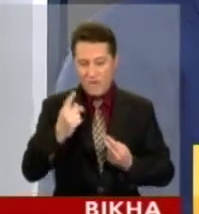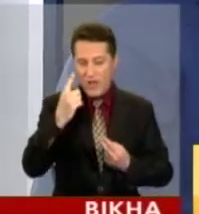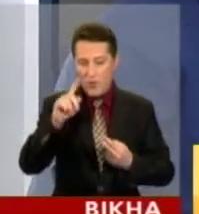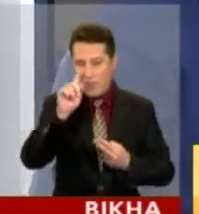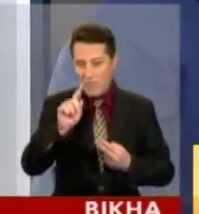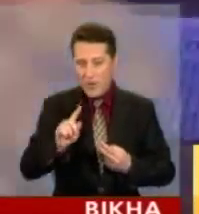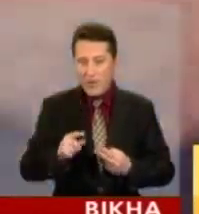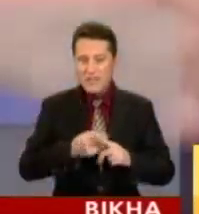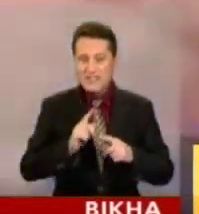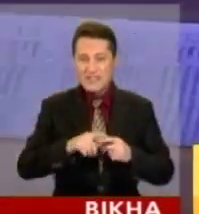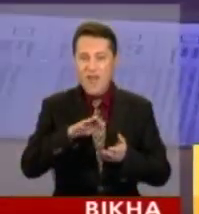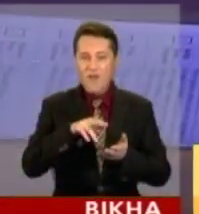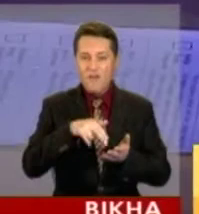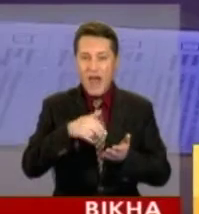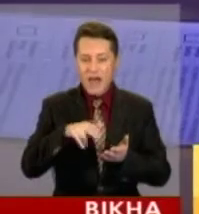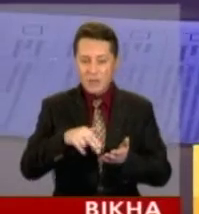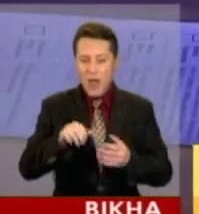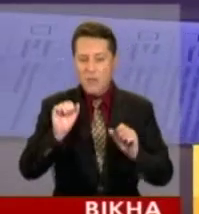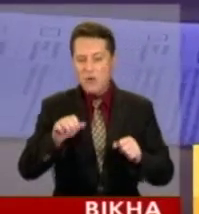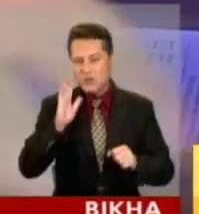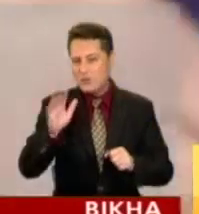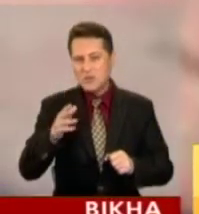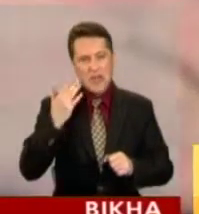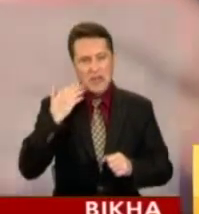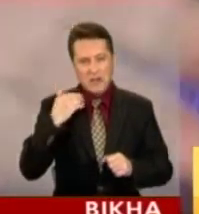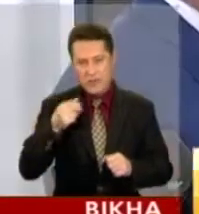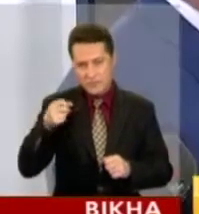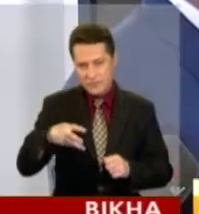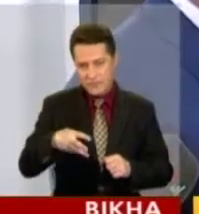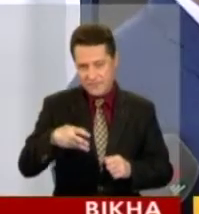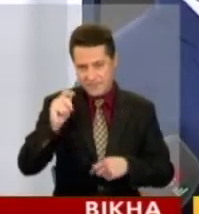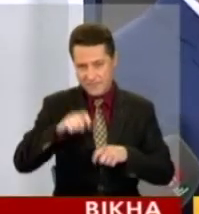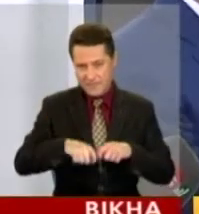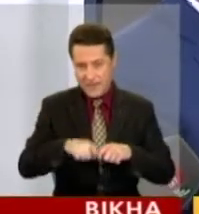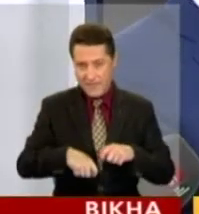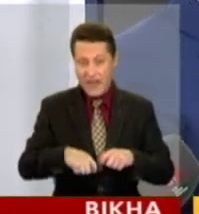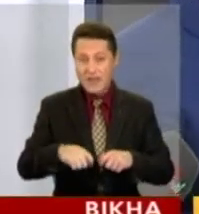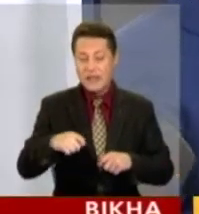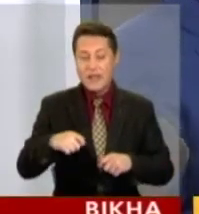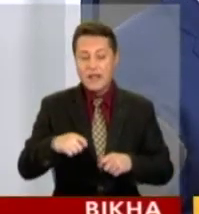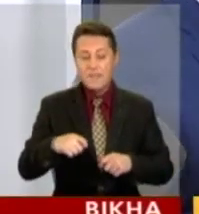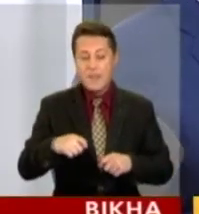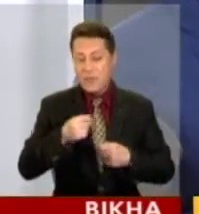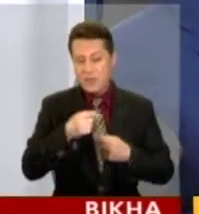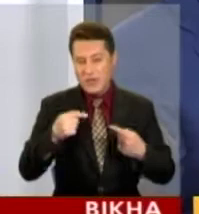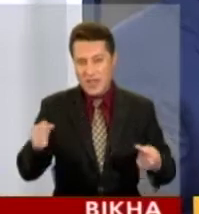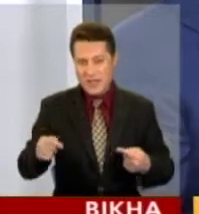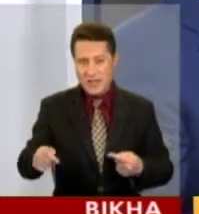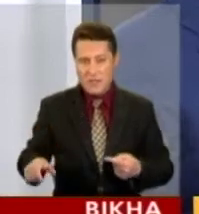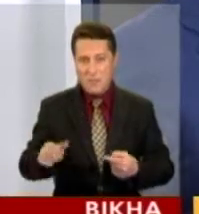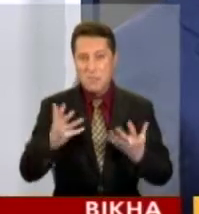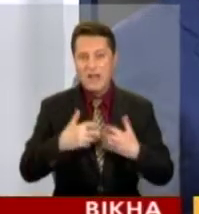це фарба це може бути випромінений як така Велика лампа так і будь-який переносний прилад